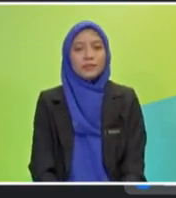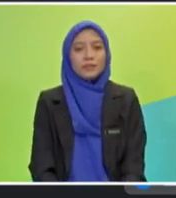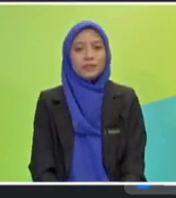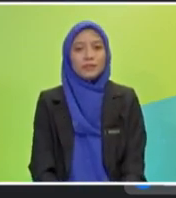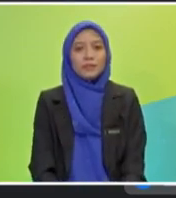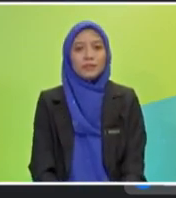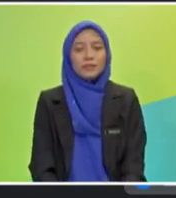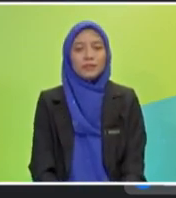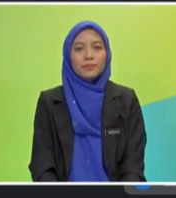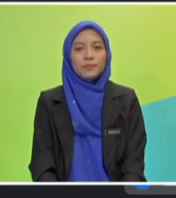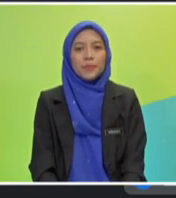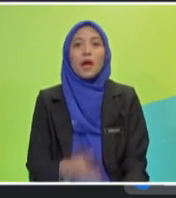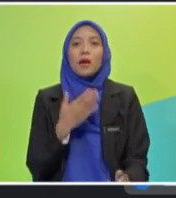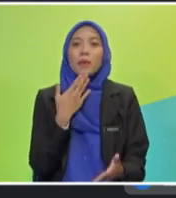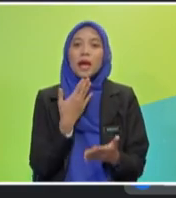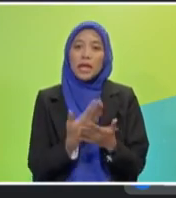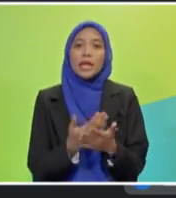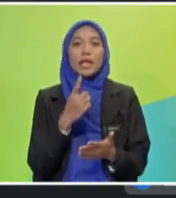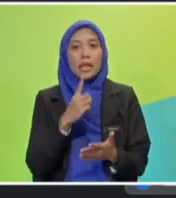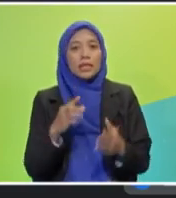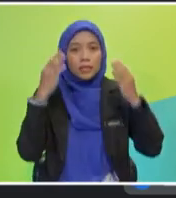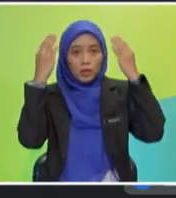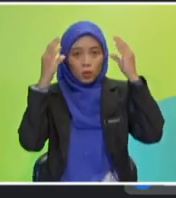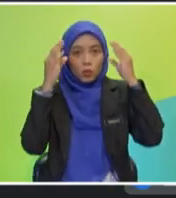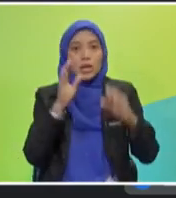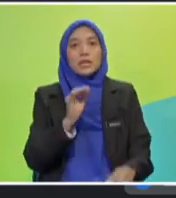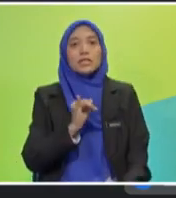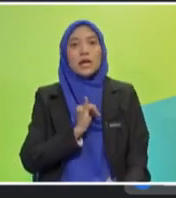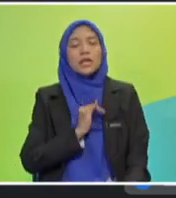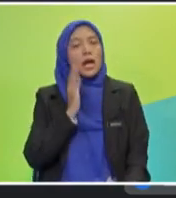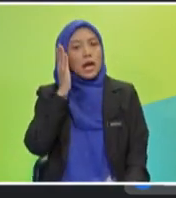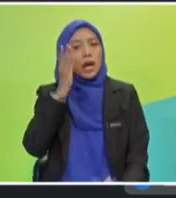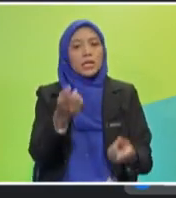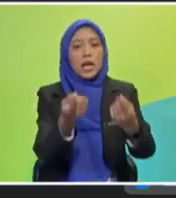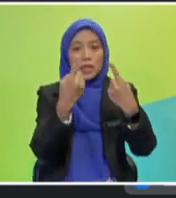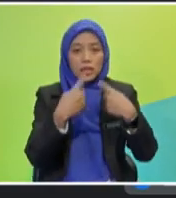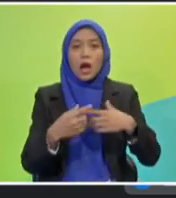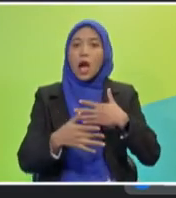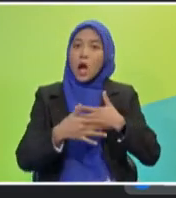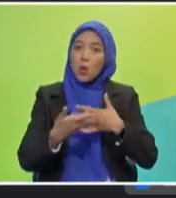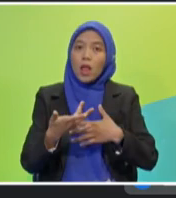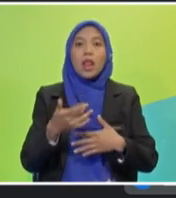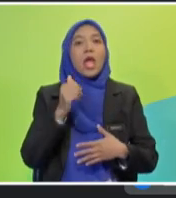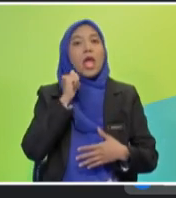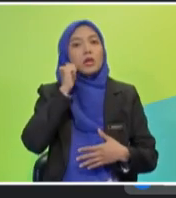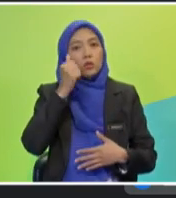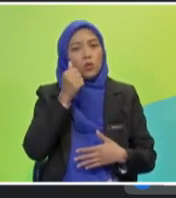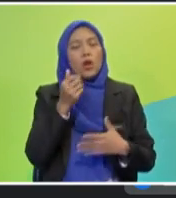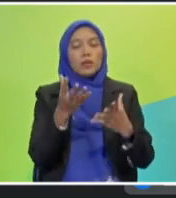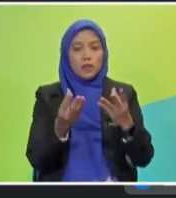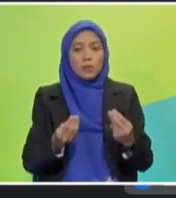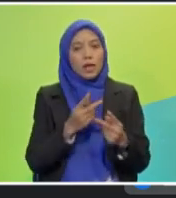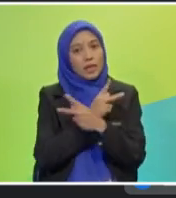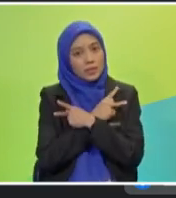respons. Baiklah, cikgu. Saya akan datang awal esok. Terima kasih kerana mengingatkan